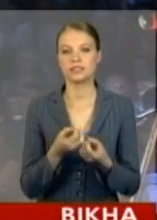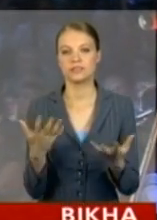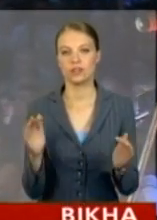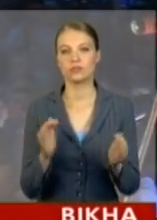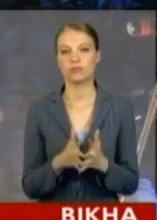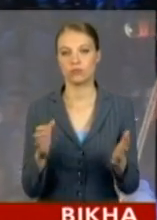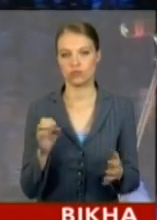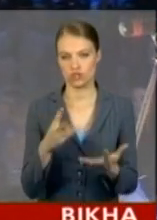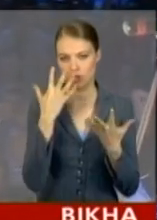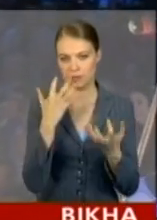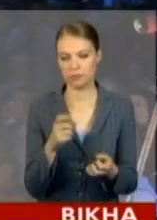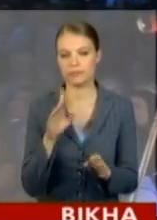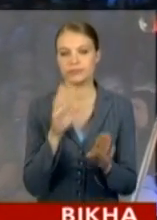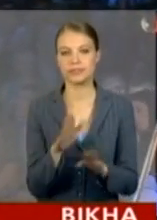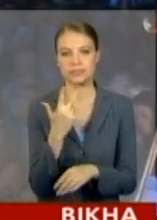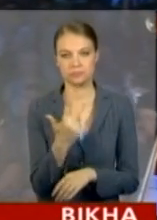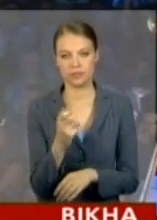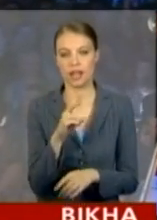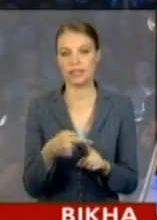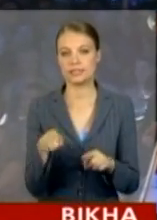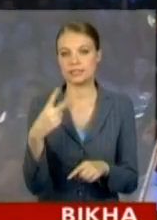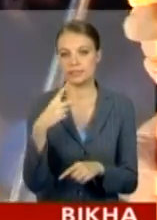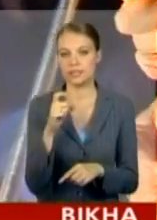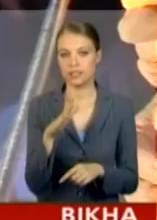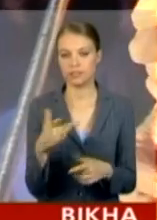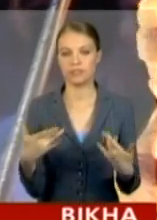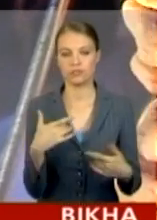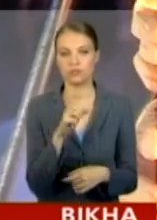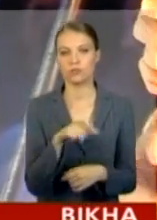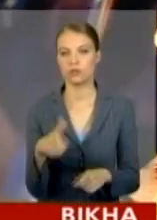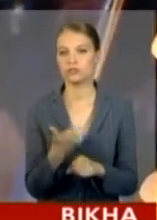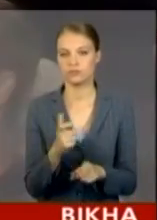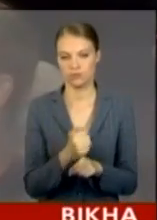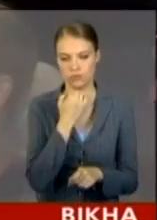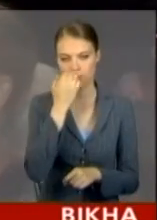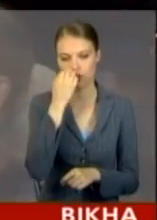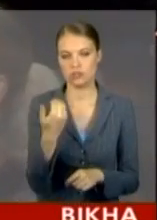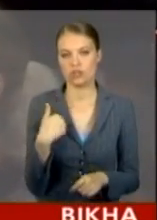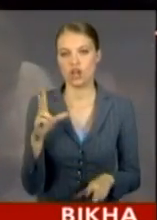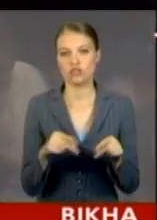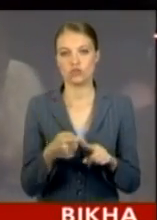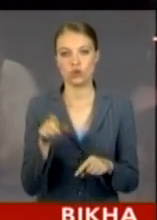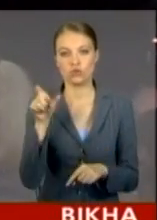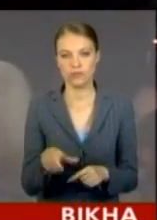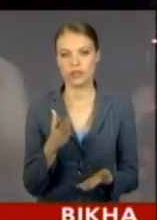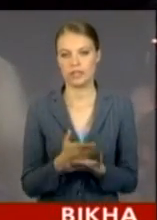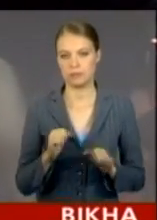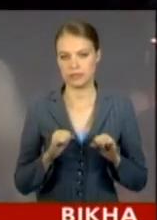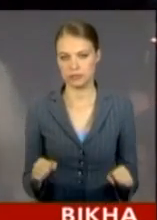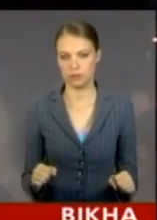Андрій Макаревич виконує три пісні, проте і за ці 20 хвилин виступу люди щиро вдячні. Я вважаю, що цей чоловік мав